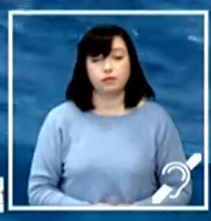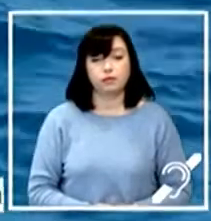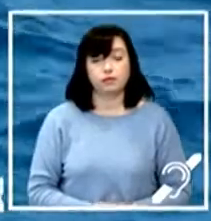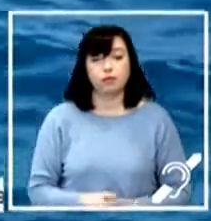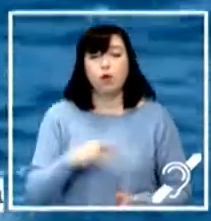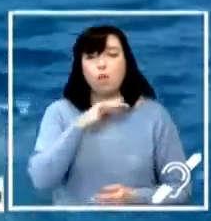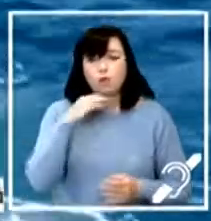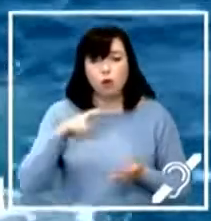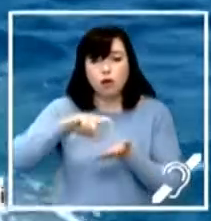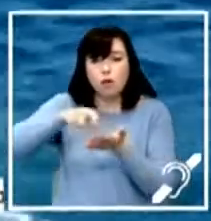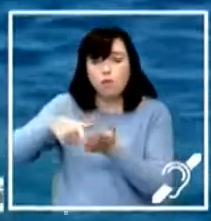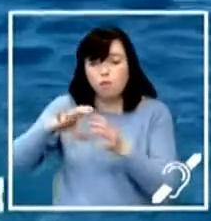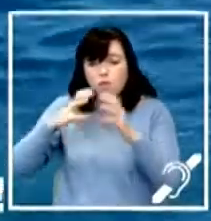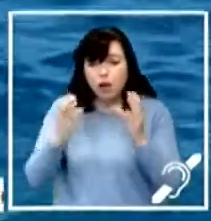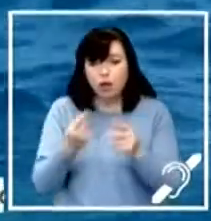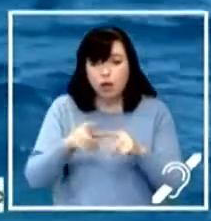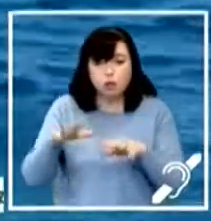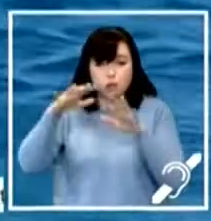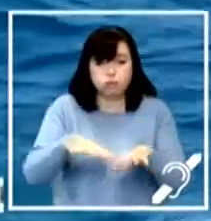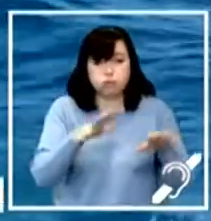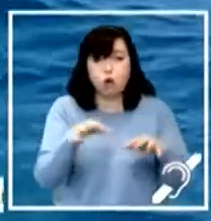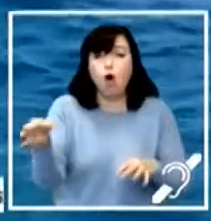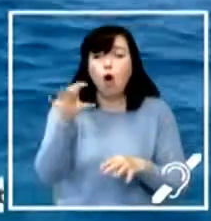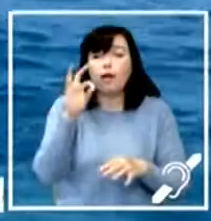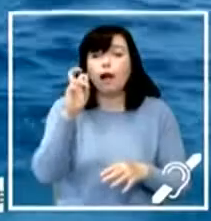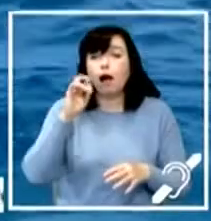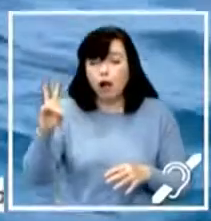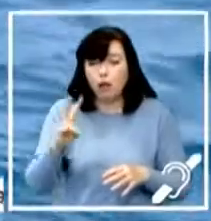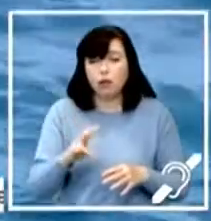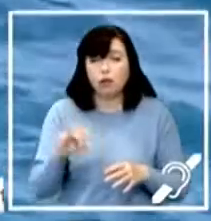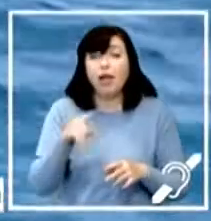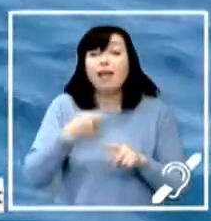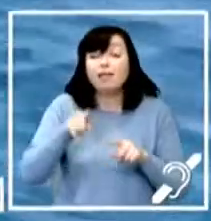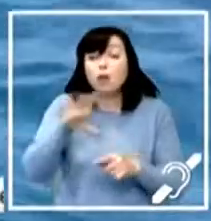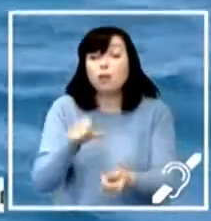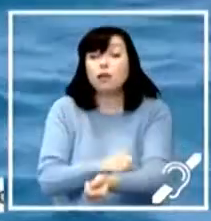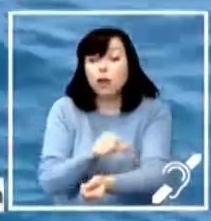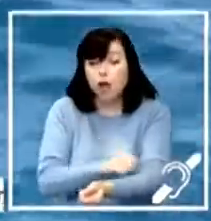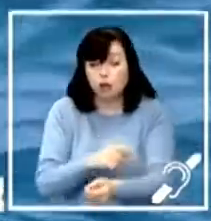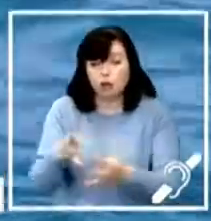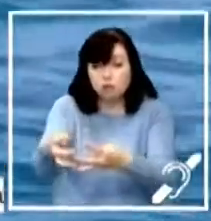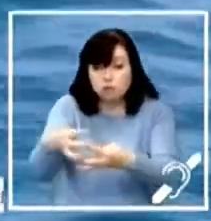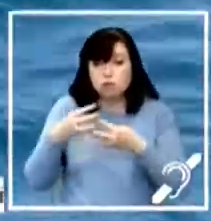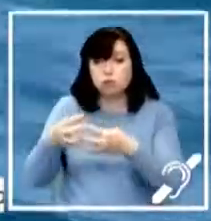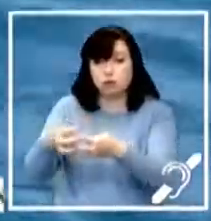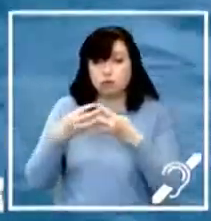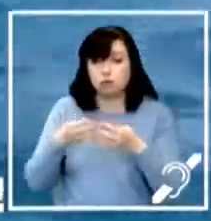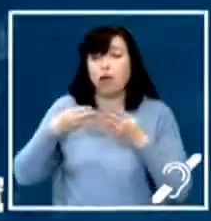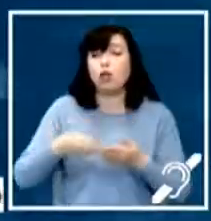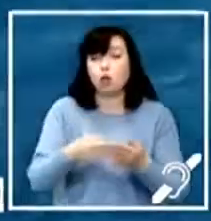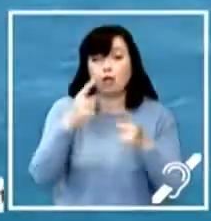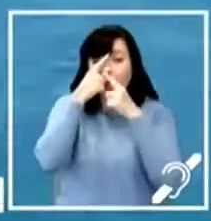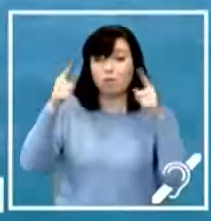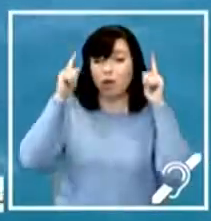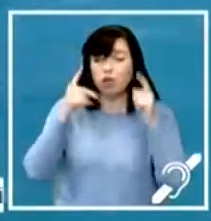Mai multe pachete care pluteau în apele Oceanului Pacific și în care erau stupefiante au fost pescuite de Marina Militară Mexicană. Cât